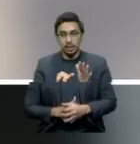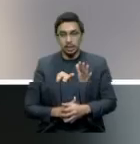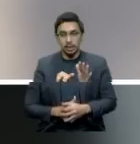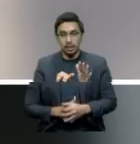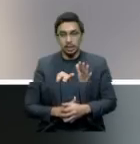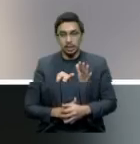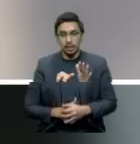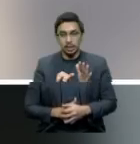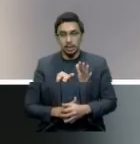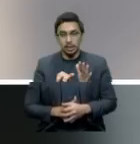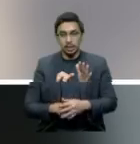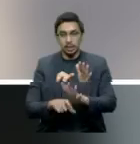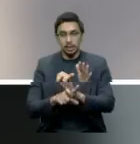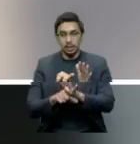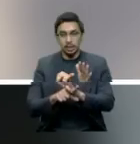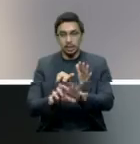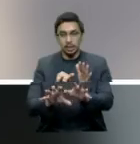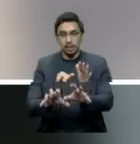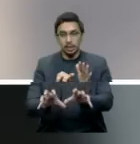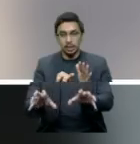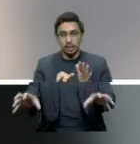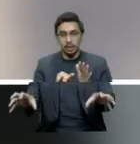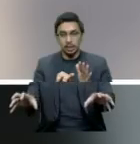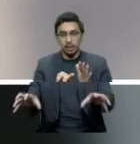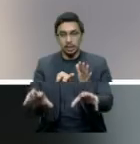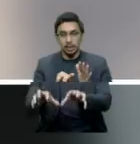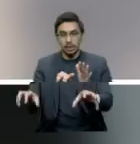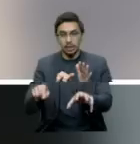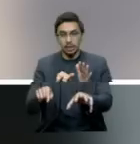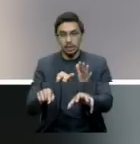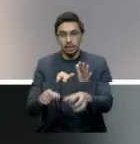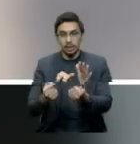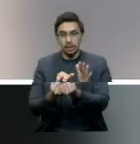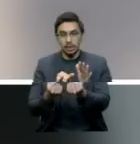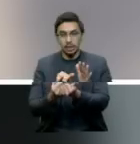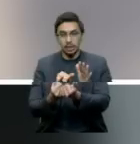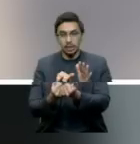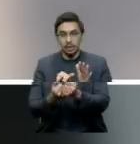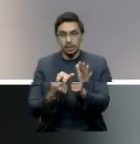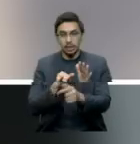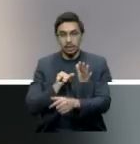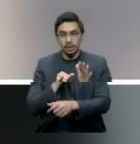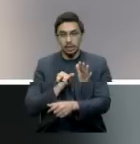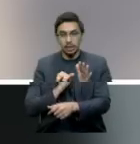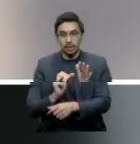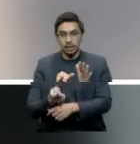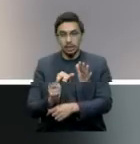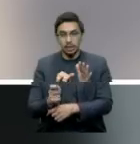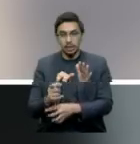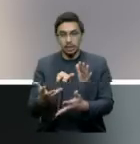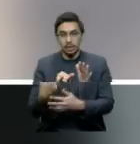Meli produk dari produsen yang secara nyata mendukung agresi Israel hukumnya haram